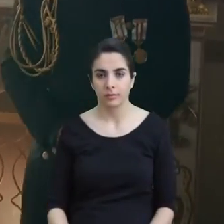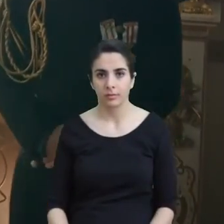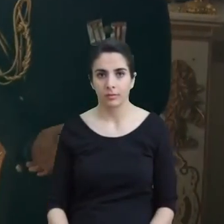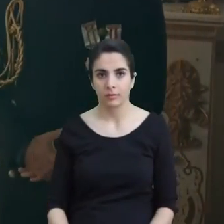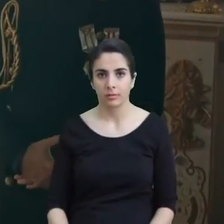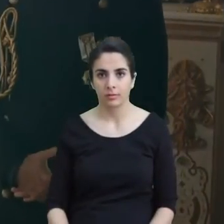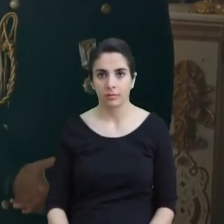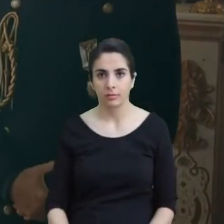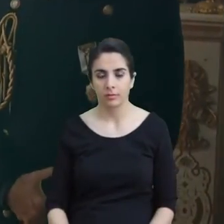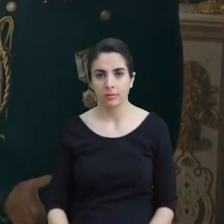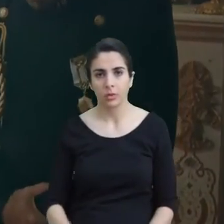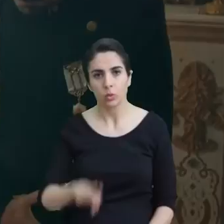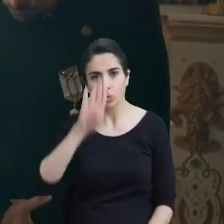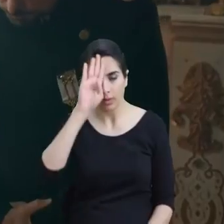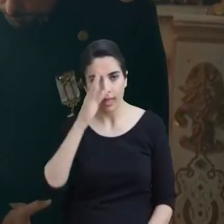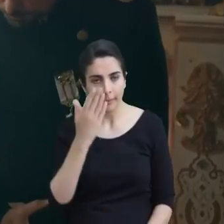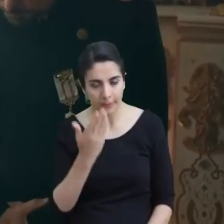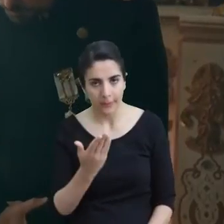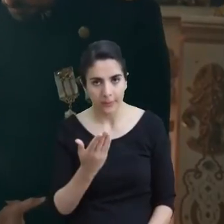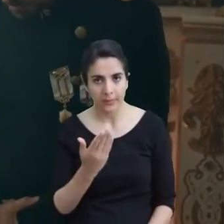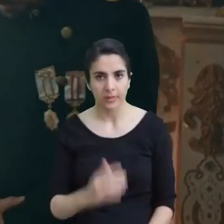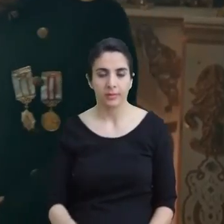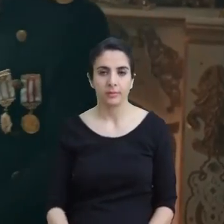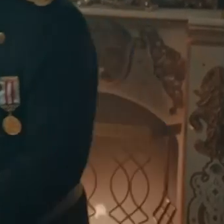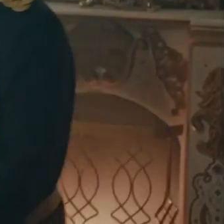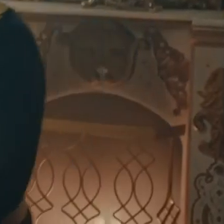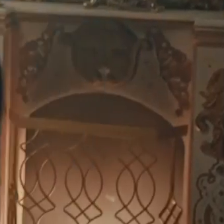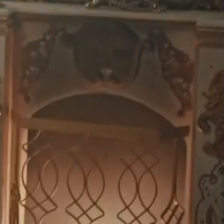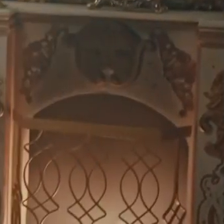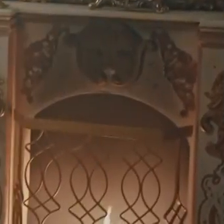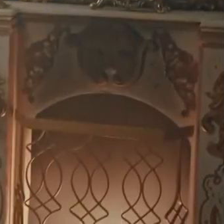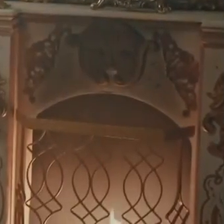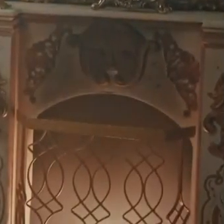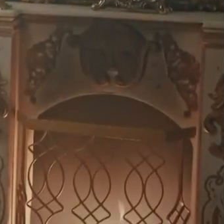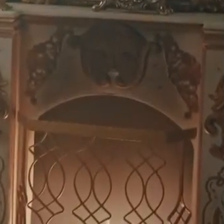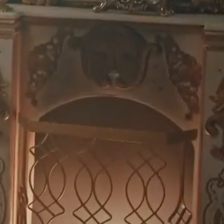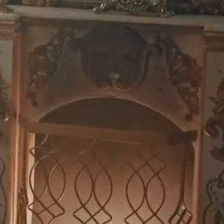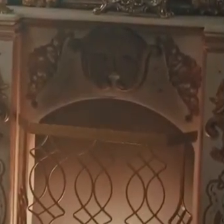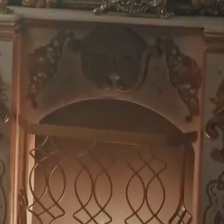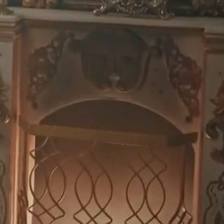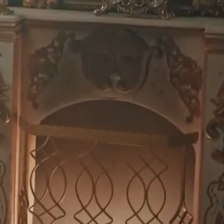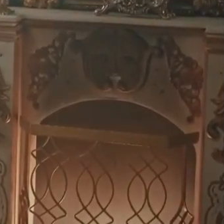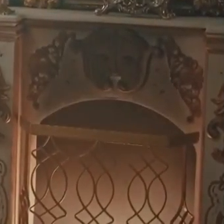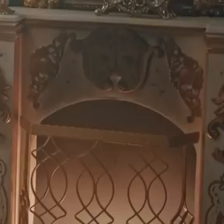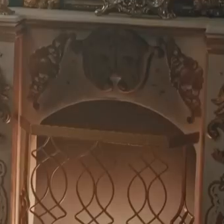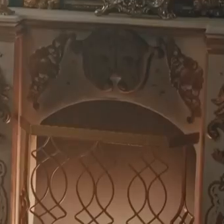izliyor. Sultanım. Selim Paşa ellerini göbeğinde bağlayıp yürüdü, selam verip geri gitti.